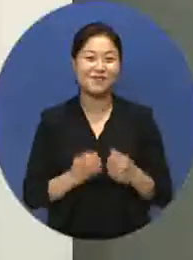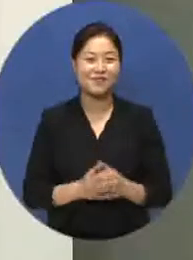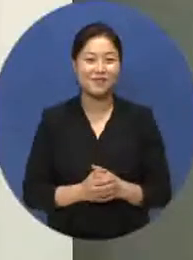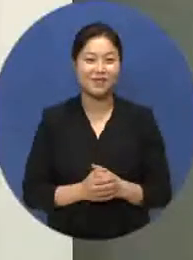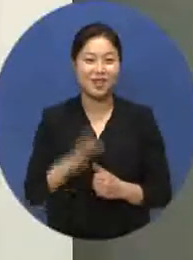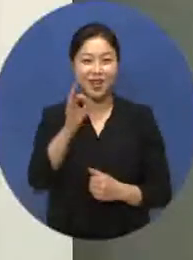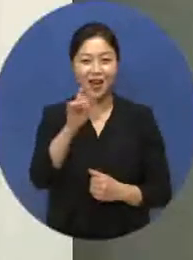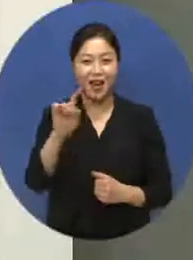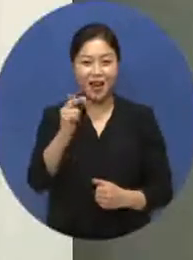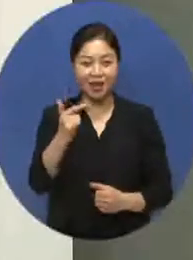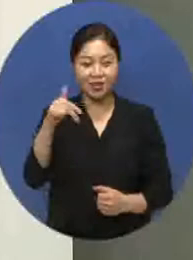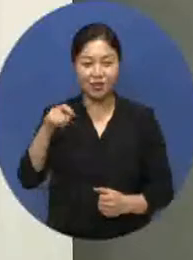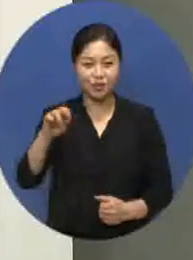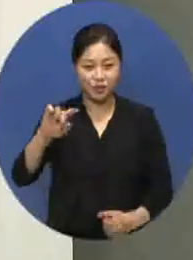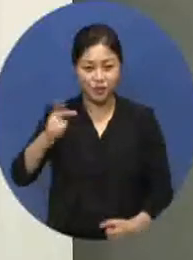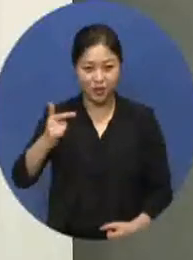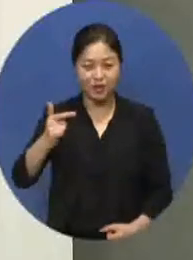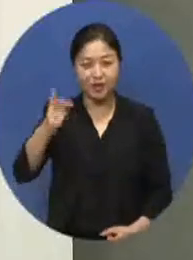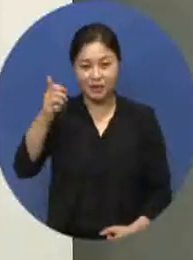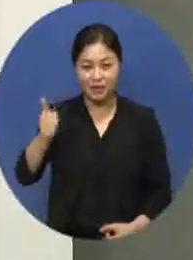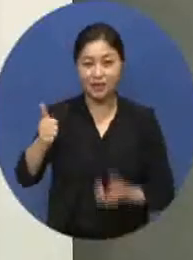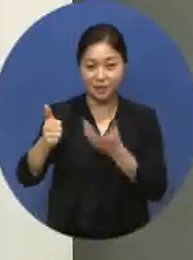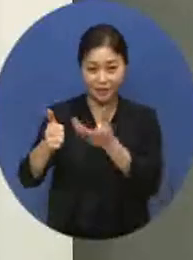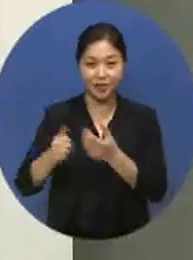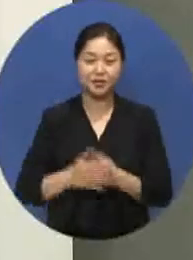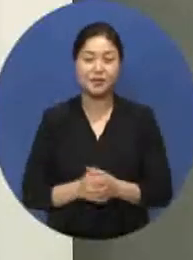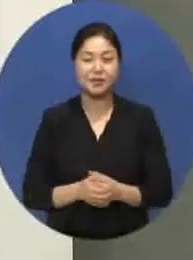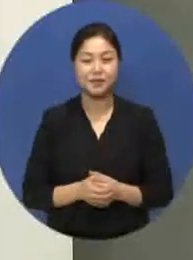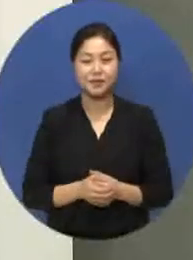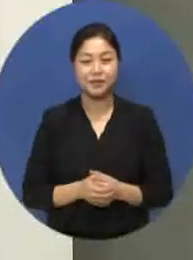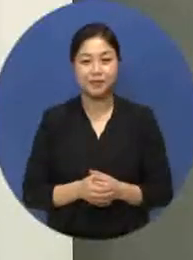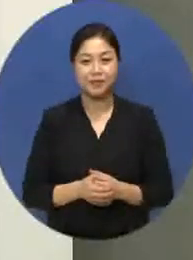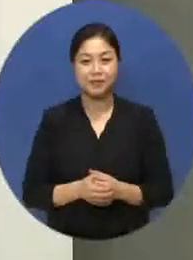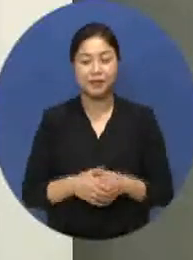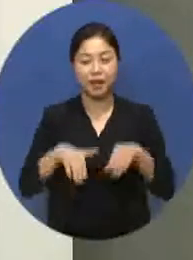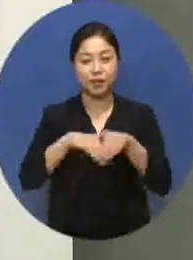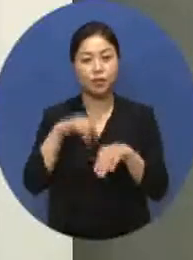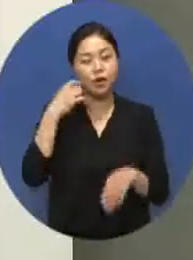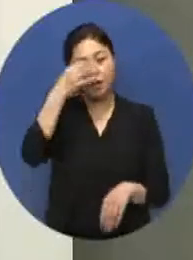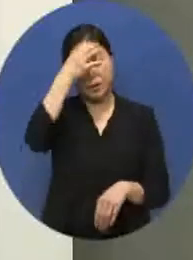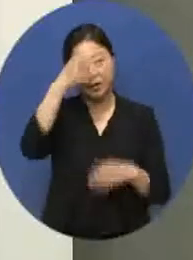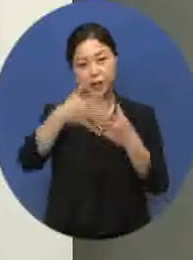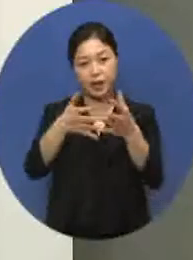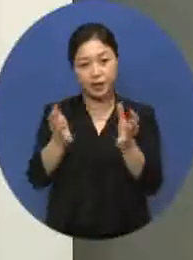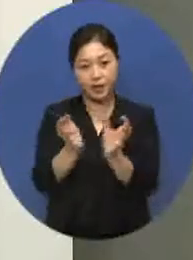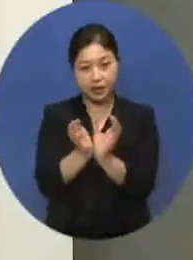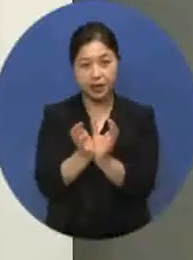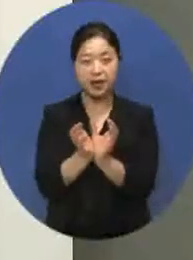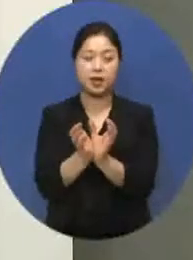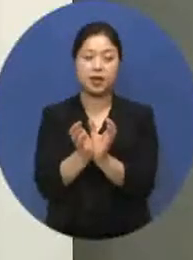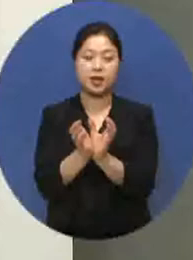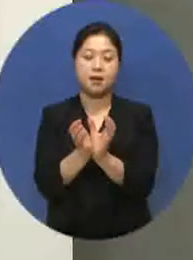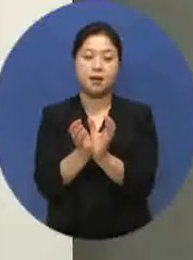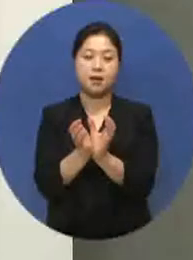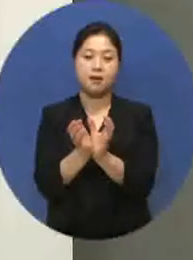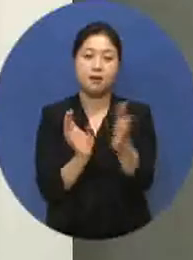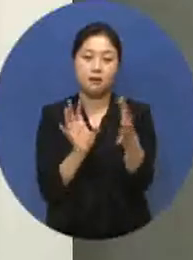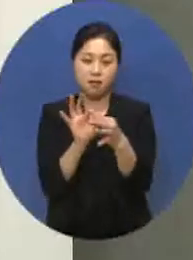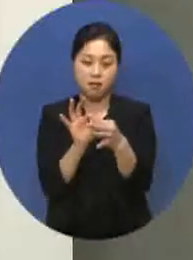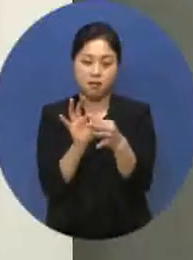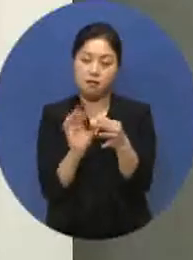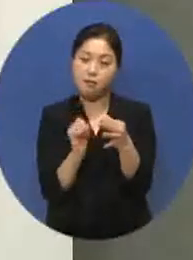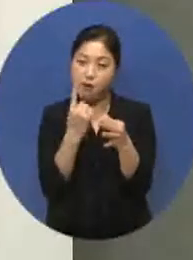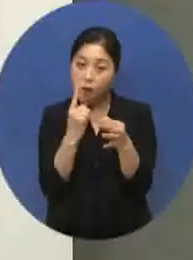안중원 예술원장께서는 이 문화예술단체를 관여하게 된